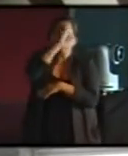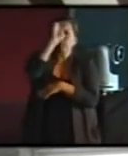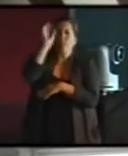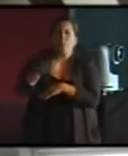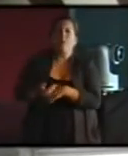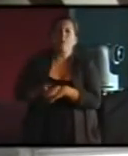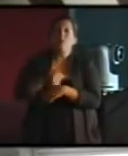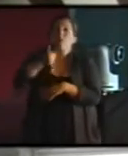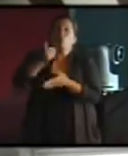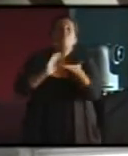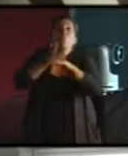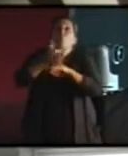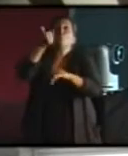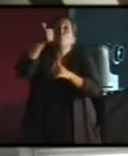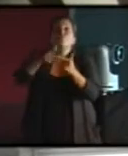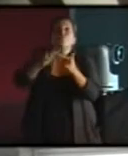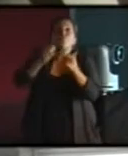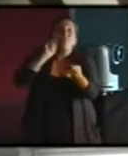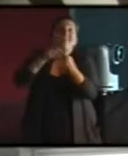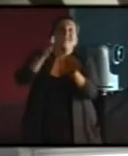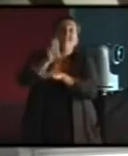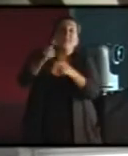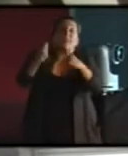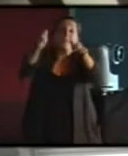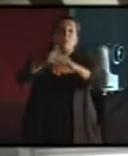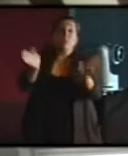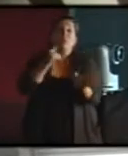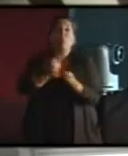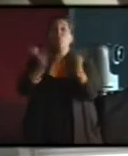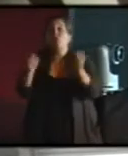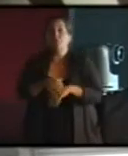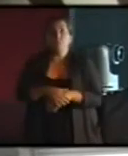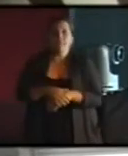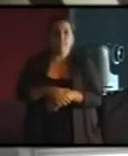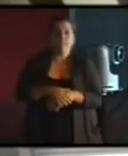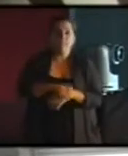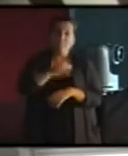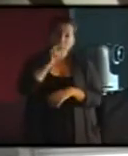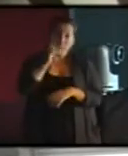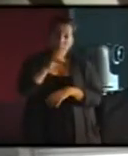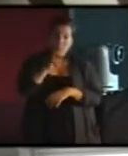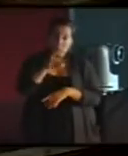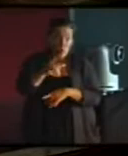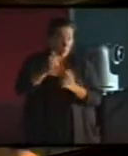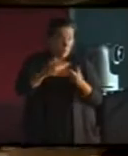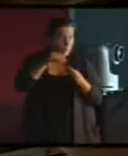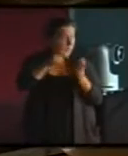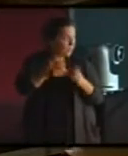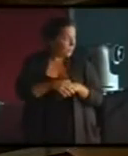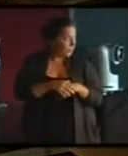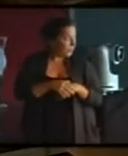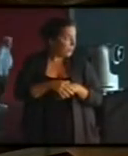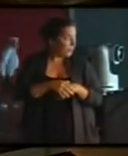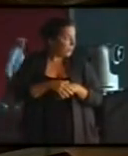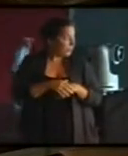considérer qu'il y a une seule vocation. Voilà, pour poser un peu les bases. Et Gabi Dol voulait réagir, et puis Olivier d'abord, peut-être. Gabi après,